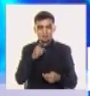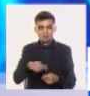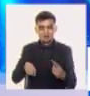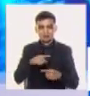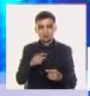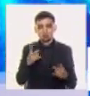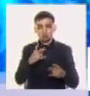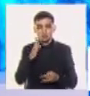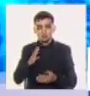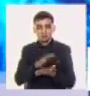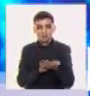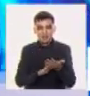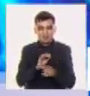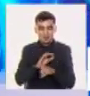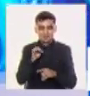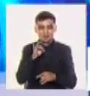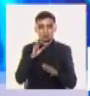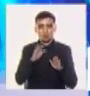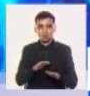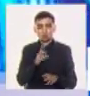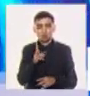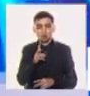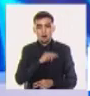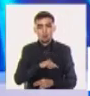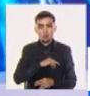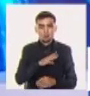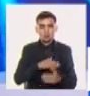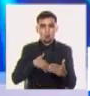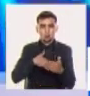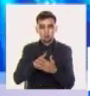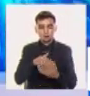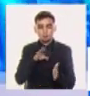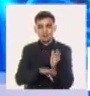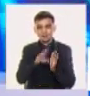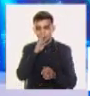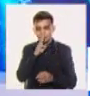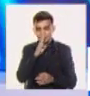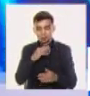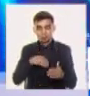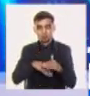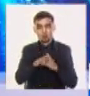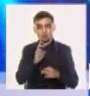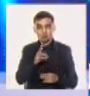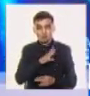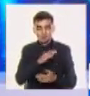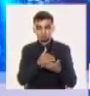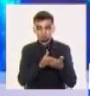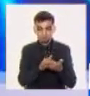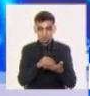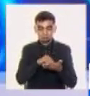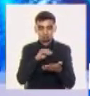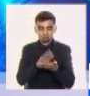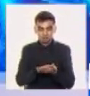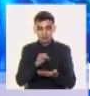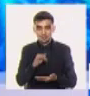должны подать заявление только за тех работников, которые направлены в отпуск без сохранения заработной платы. То